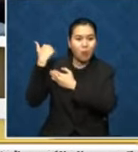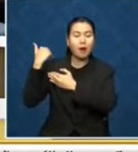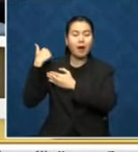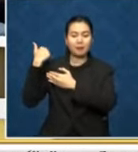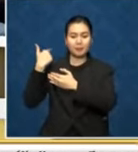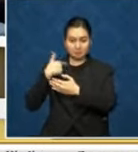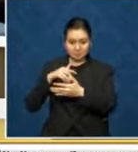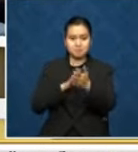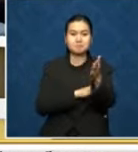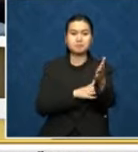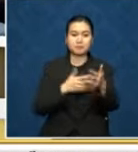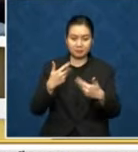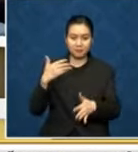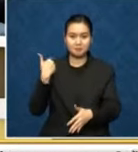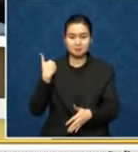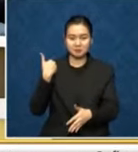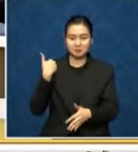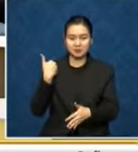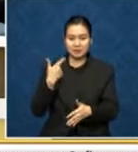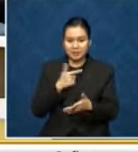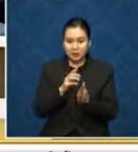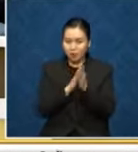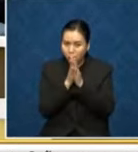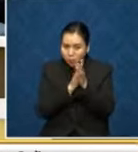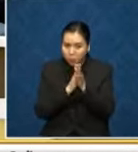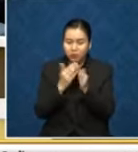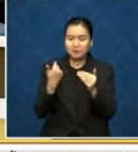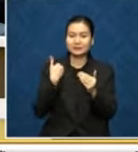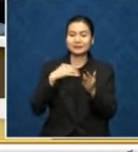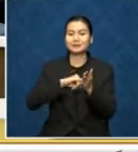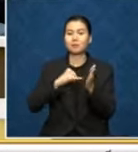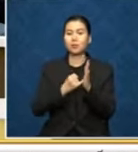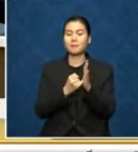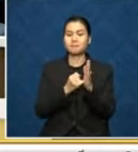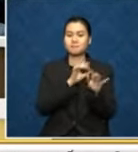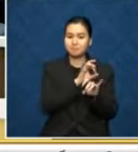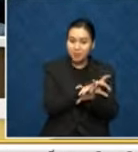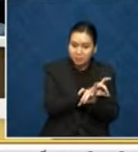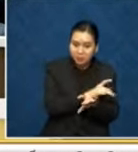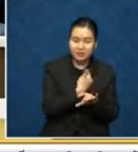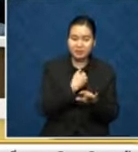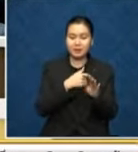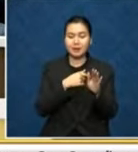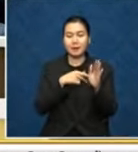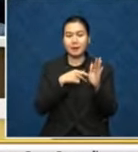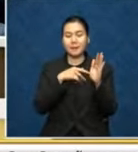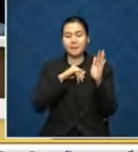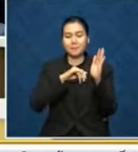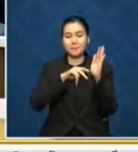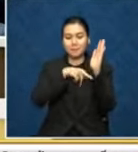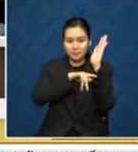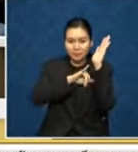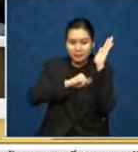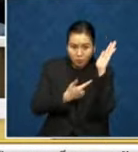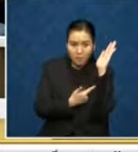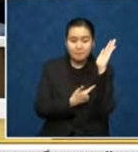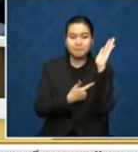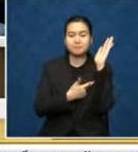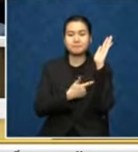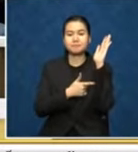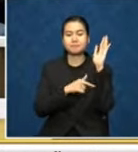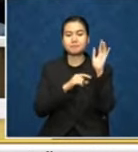อย่างยาวนานและเป็นที่นิยมมากในจังหวัดเพชรบุรีจังหวัดประจวบจังหวัดกาญจนบุรี จังหวัด